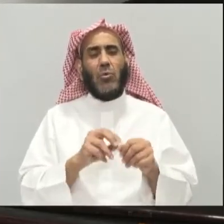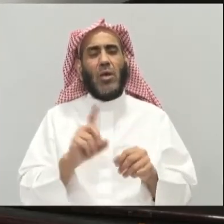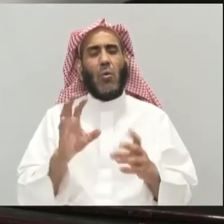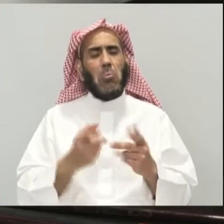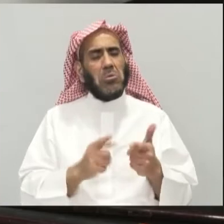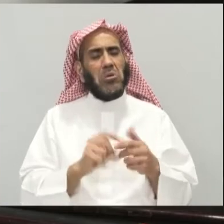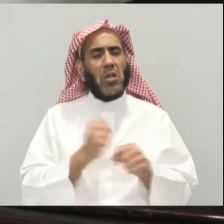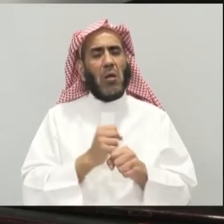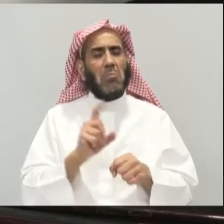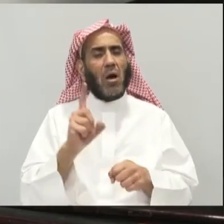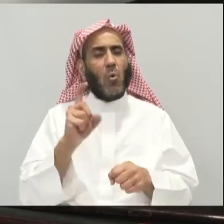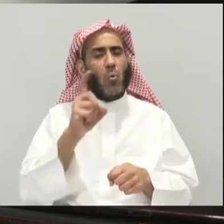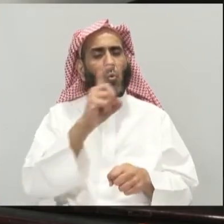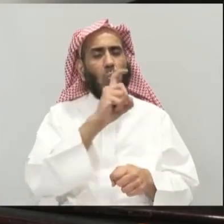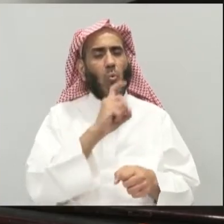بالبخاخ